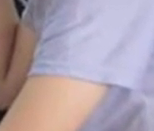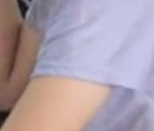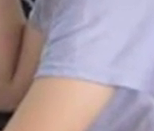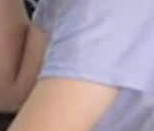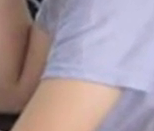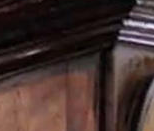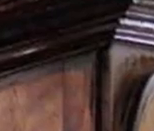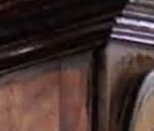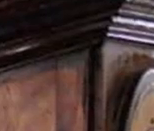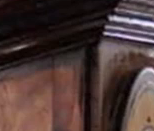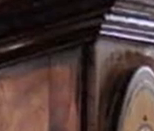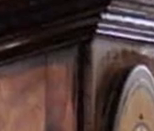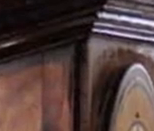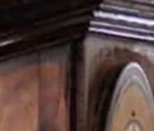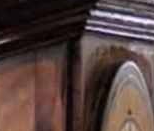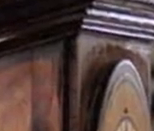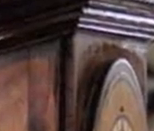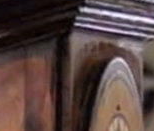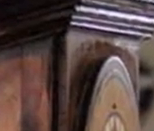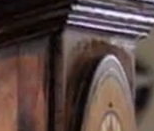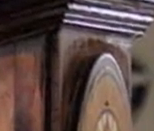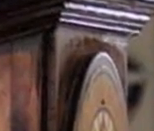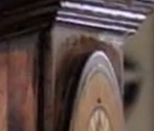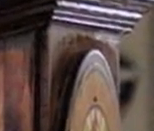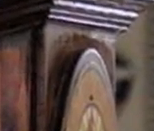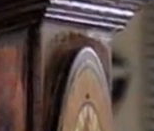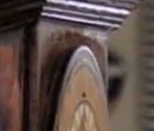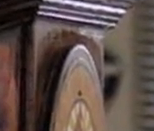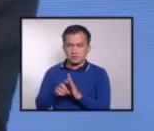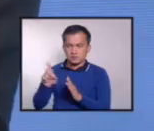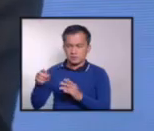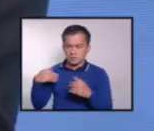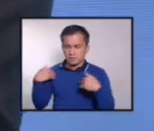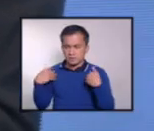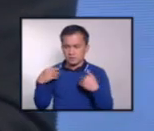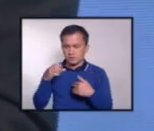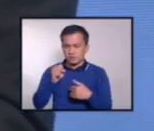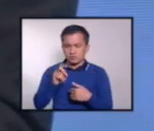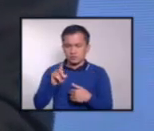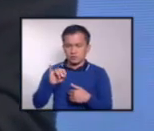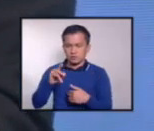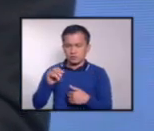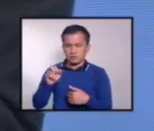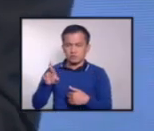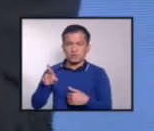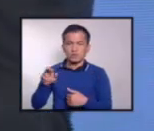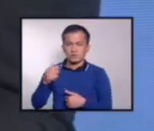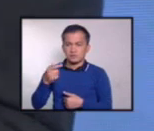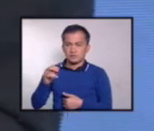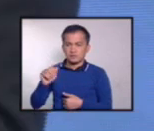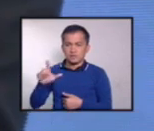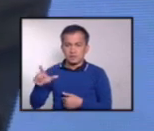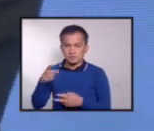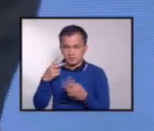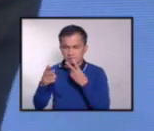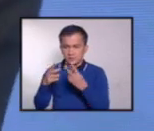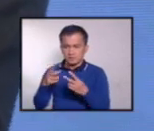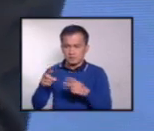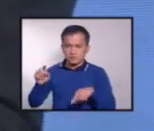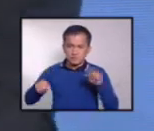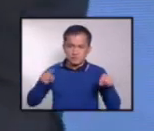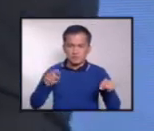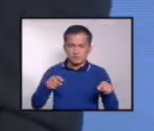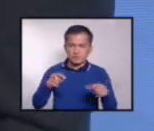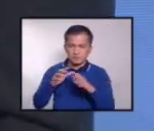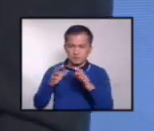sa UP College of Law at naging isang pinakabatang Solicitor General. So sa tingin ko, nakita ko yung iba't ibang mundo.